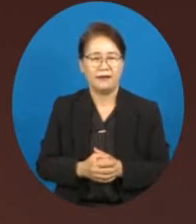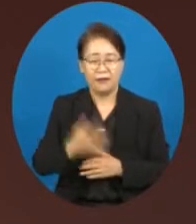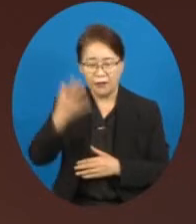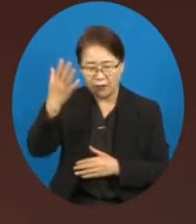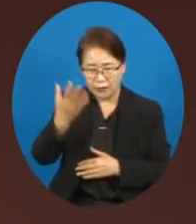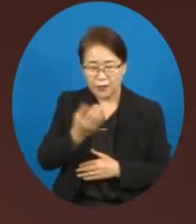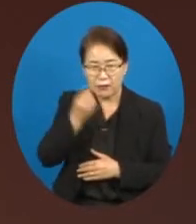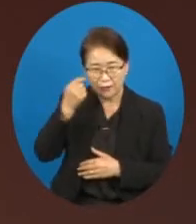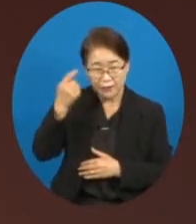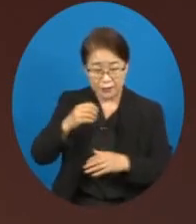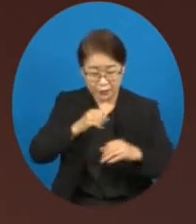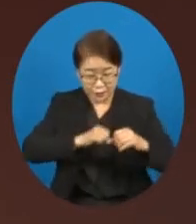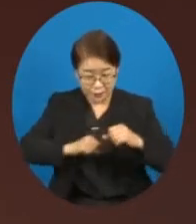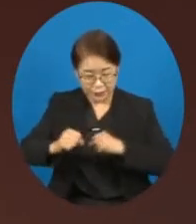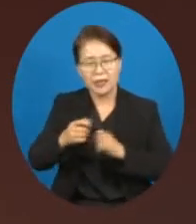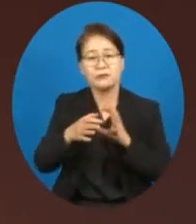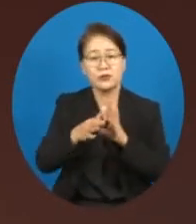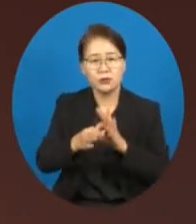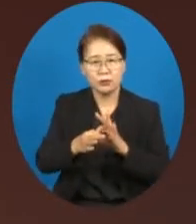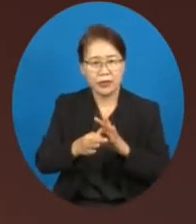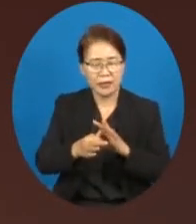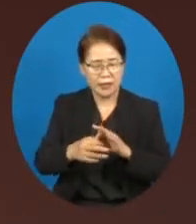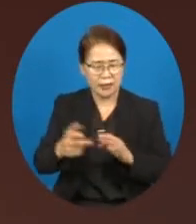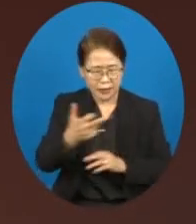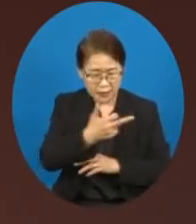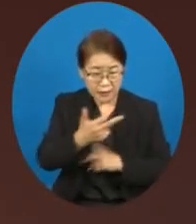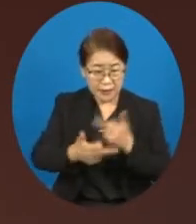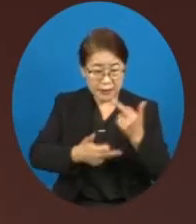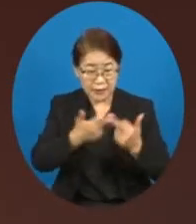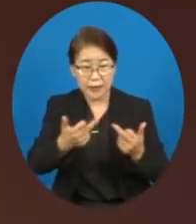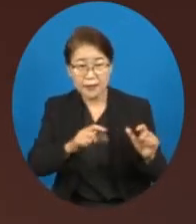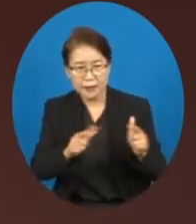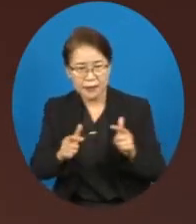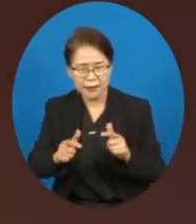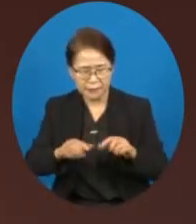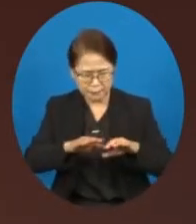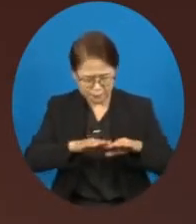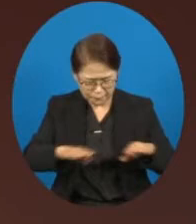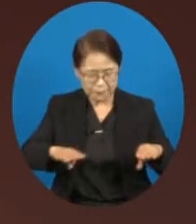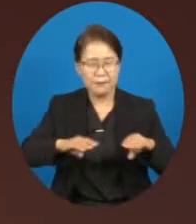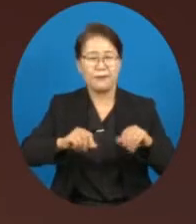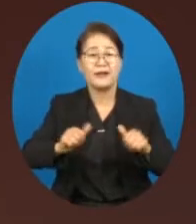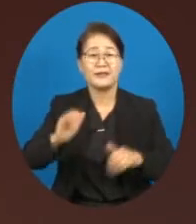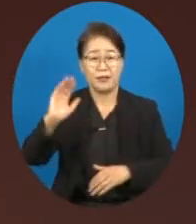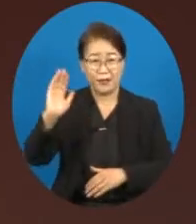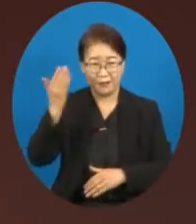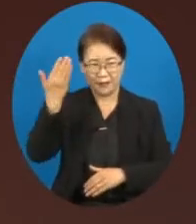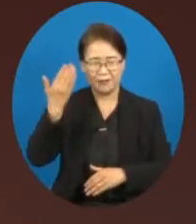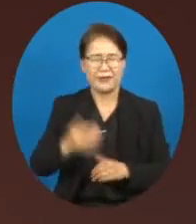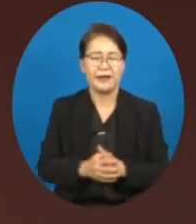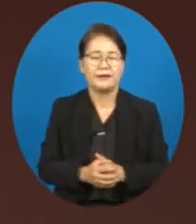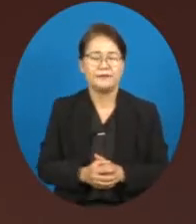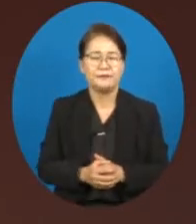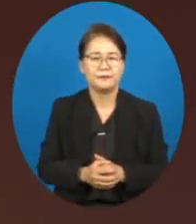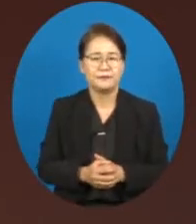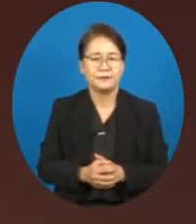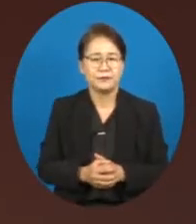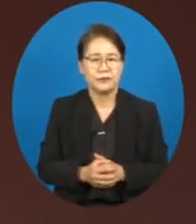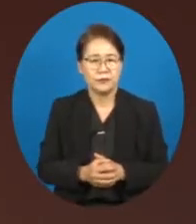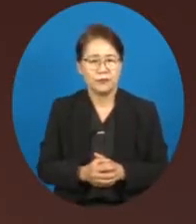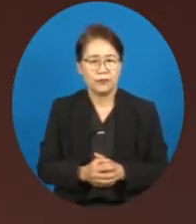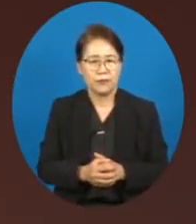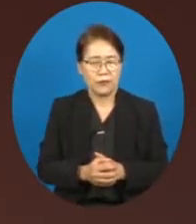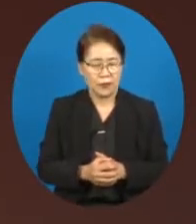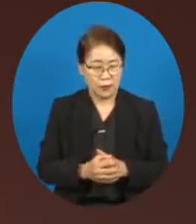성령께서 역사하심으로 큰 산이 뭐가 됐어요? 평지가 되었습니다. 그래서